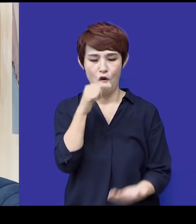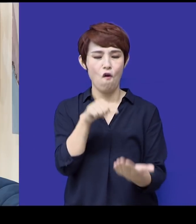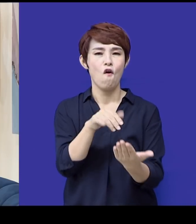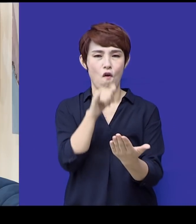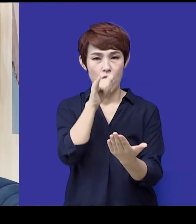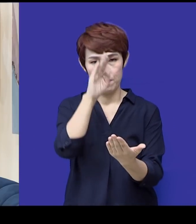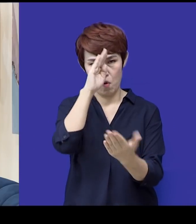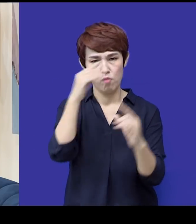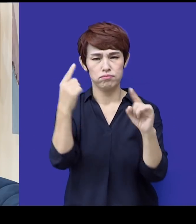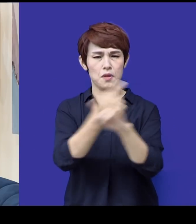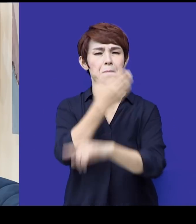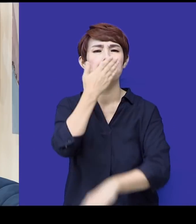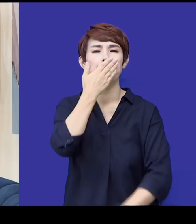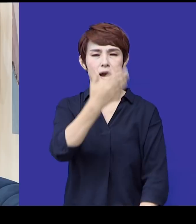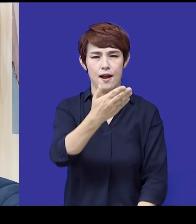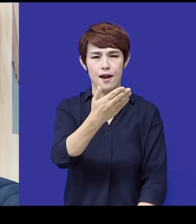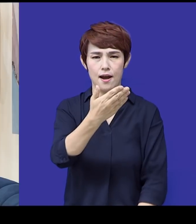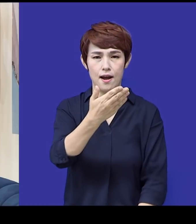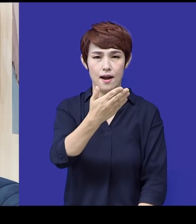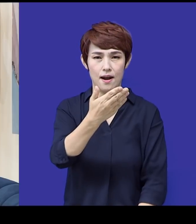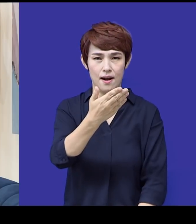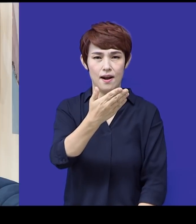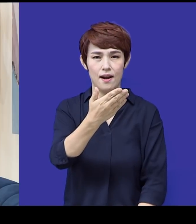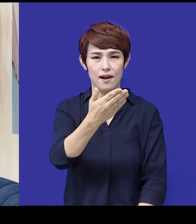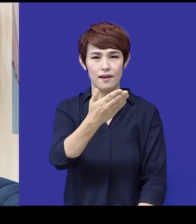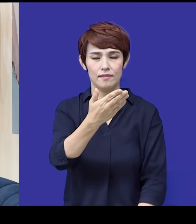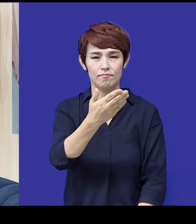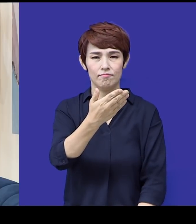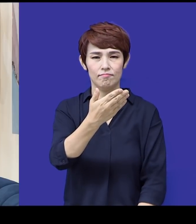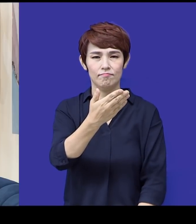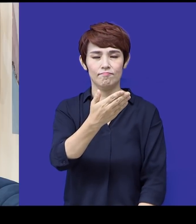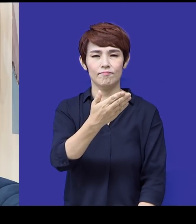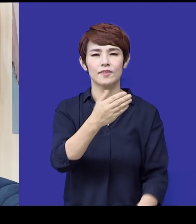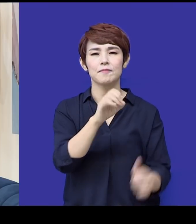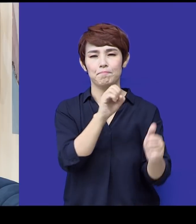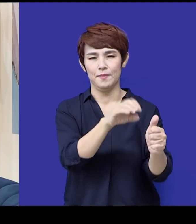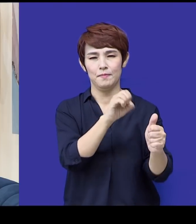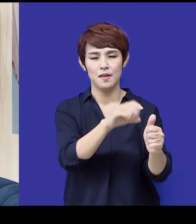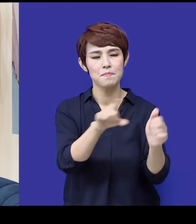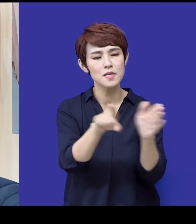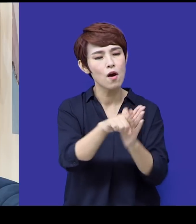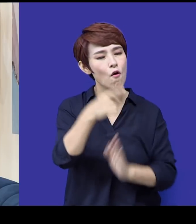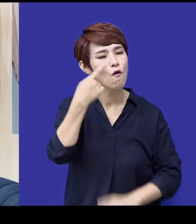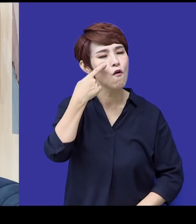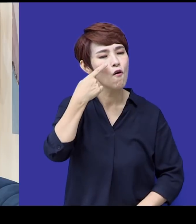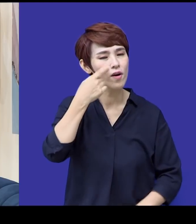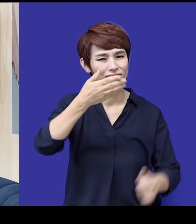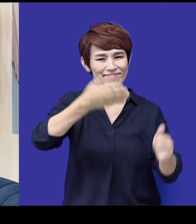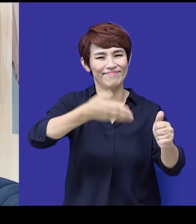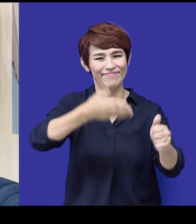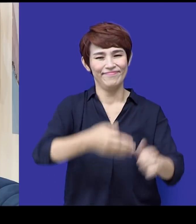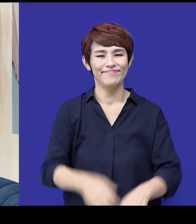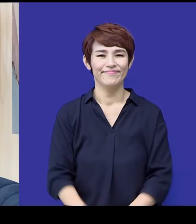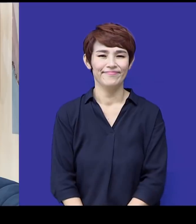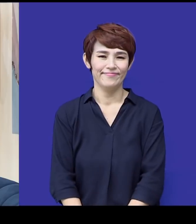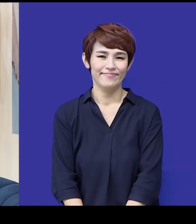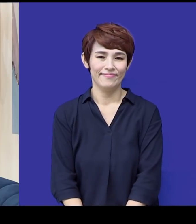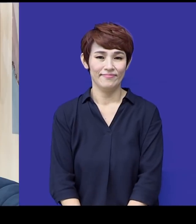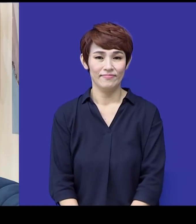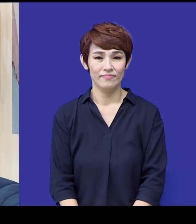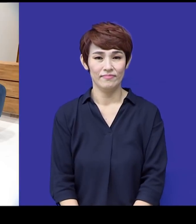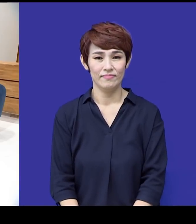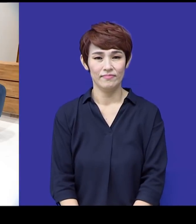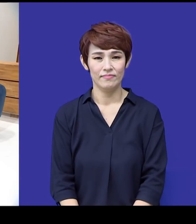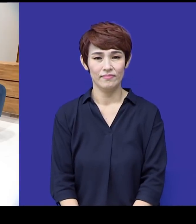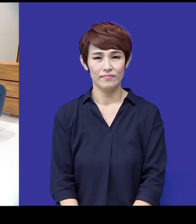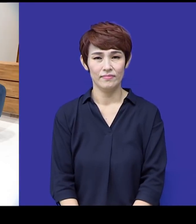치료를 해준다. 그러니까 그렇게 좀 믿어보시라고. 네. 아무도